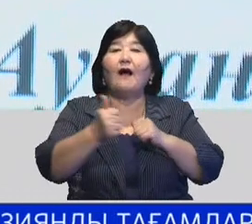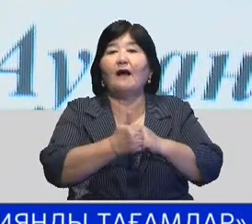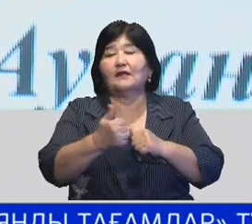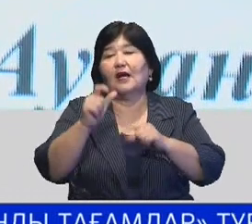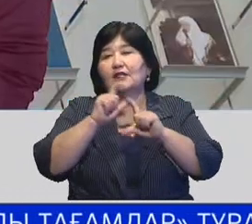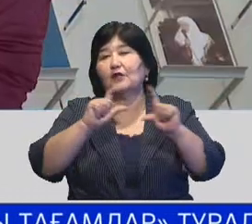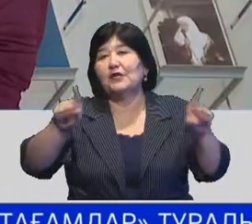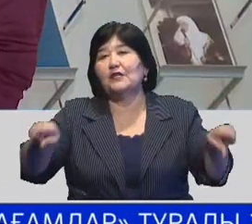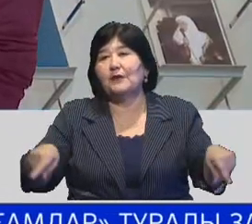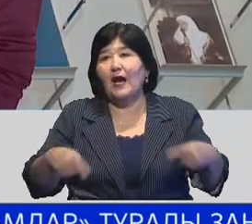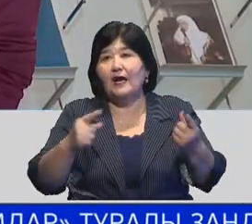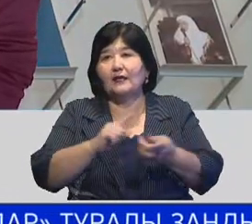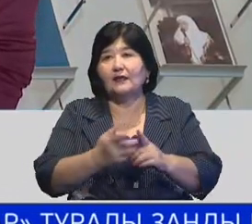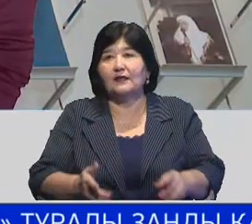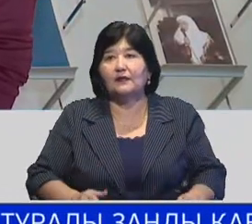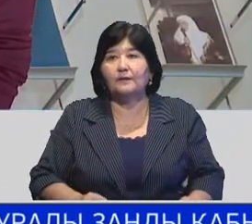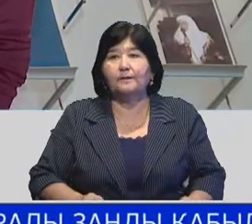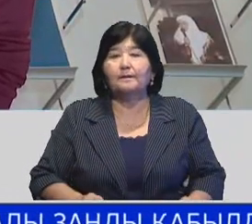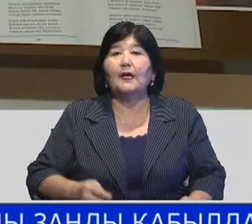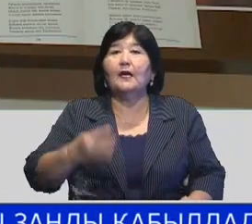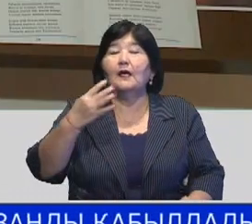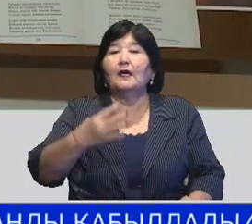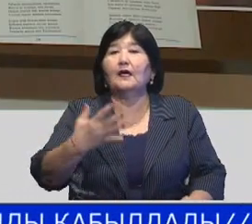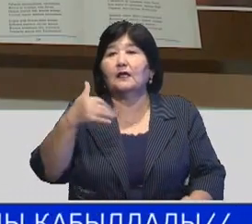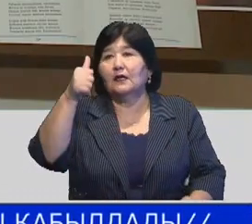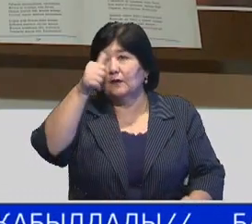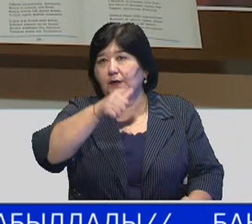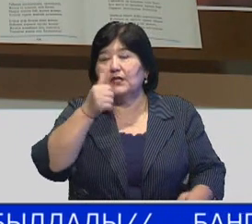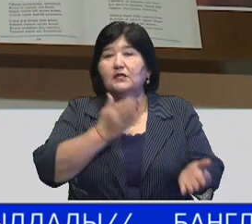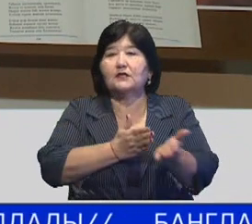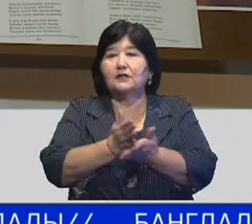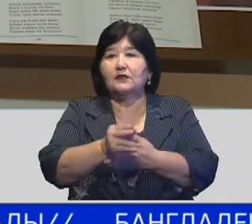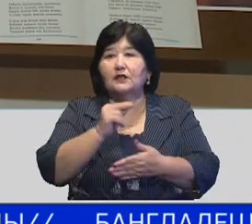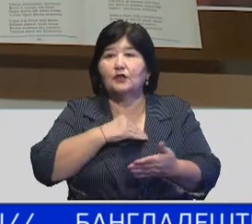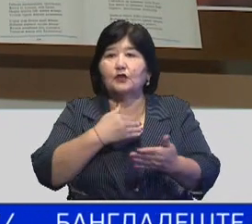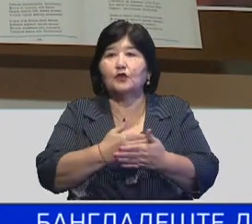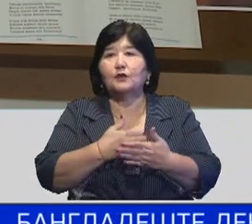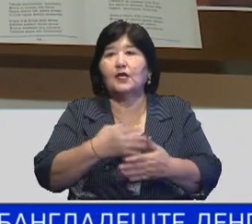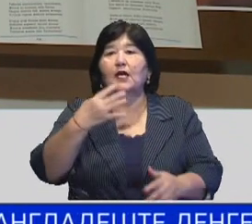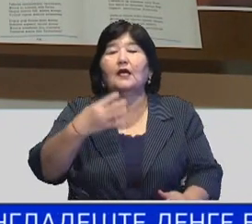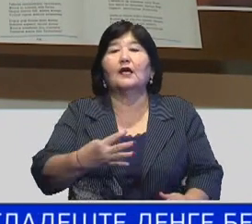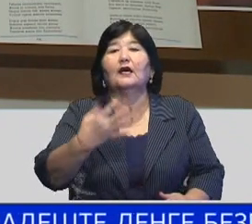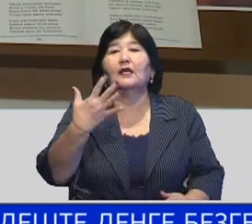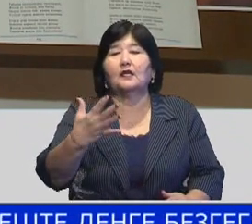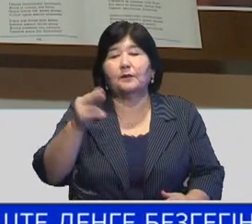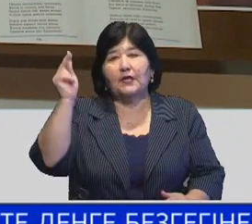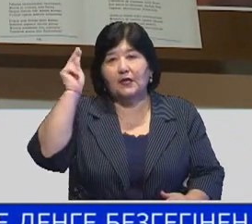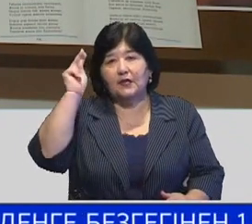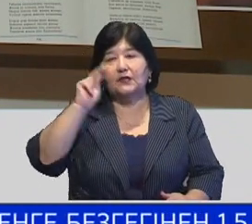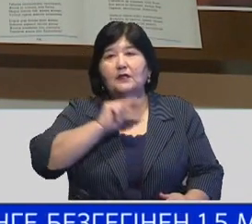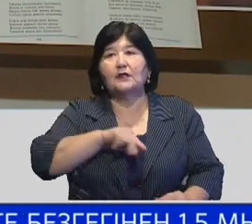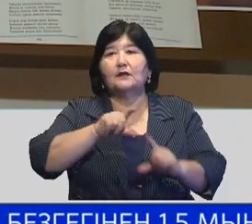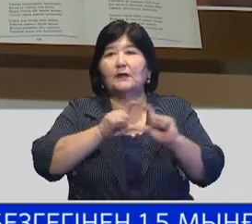мектепке айналдырды. 45 жыл білім саласында жұмыс істедім. 45 жыл білім саласында жұмыс